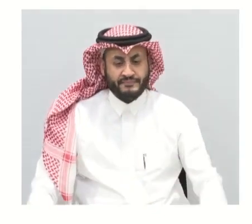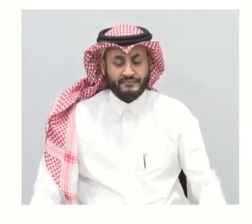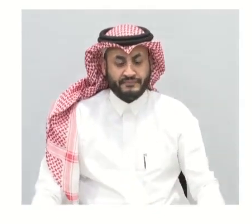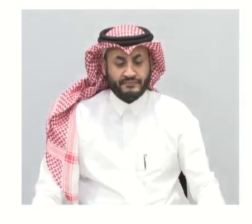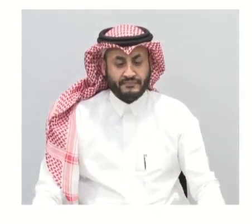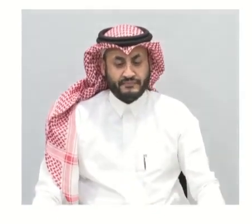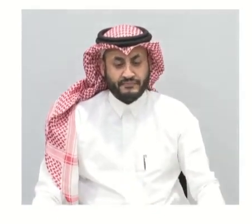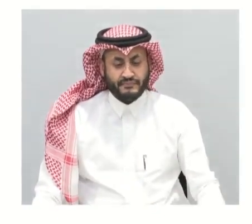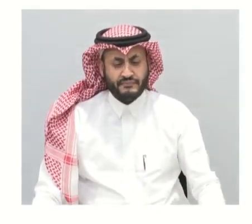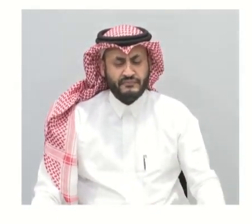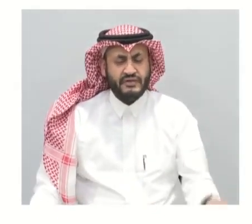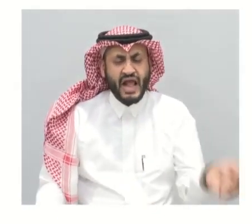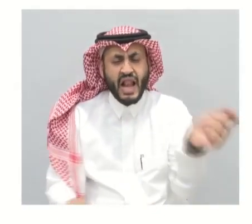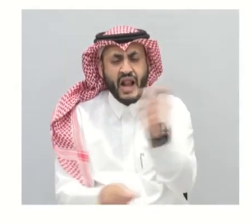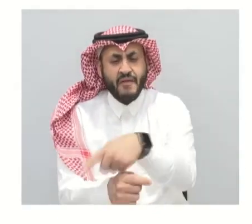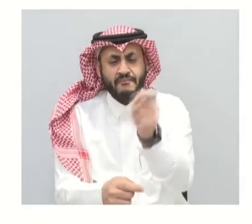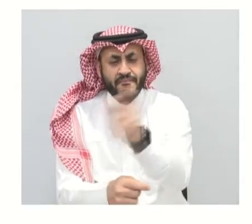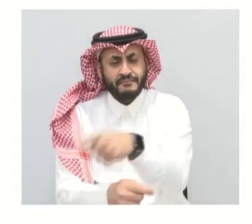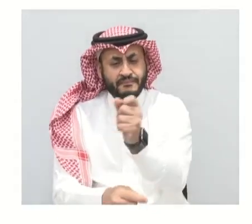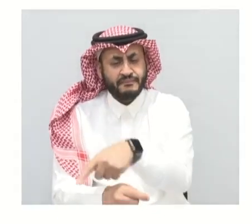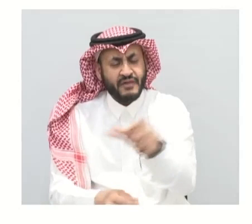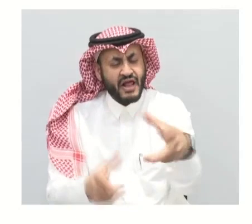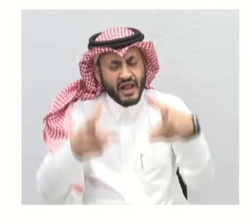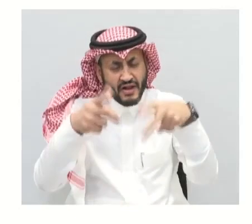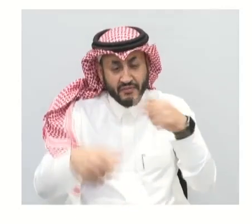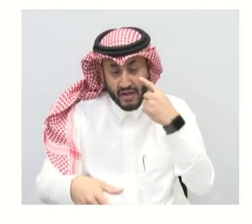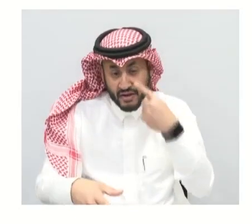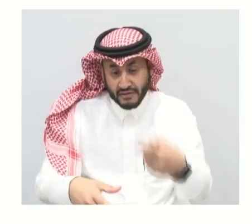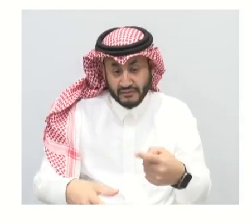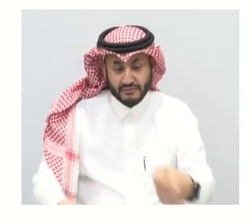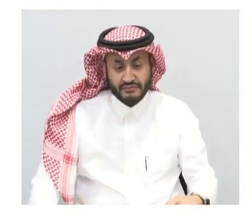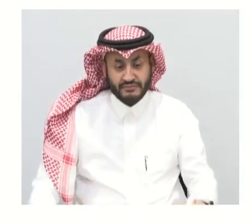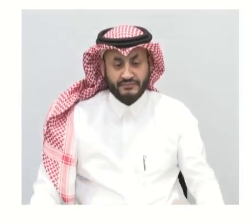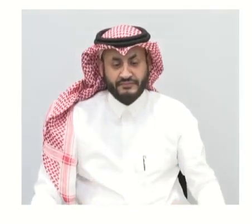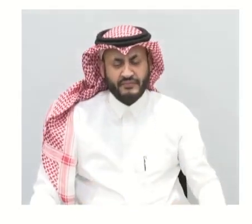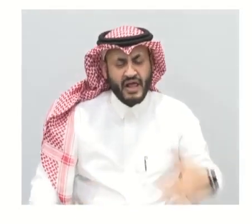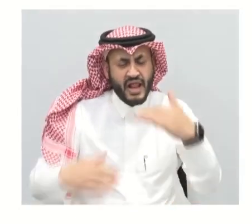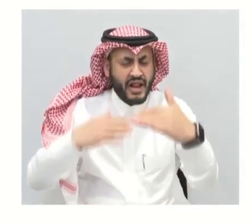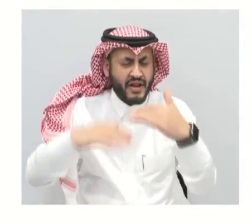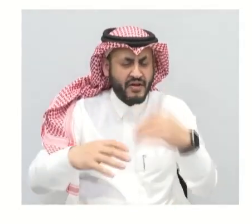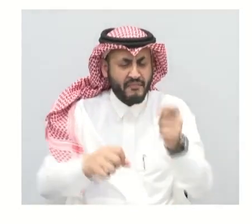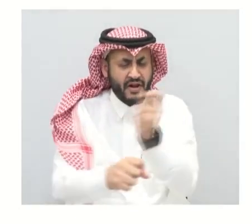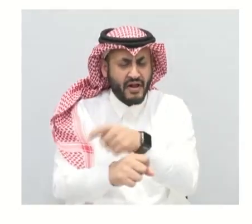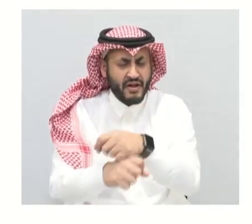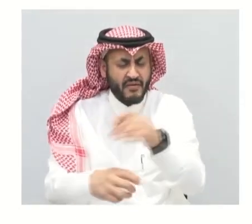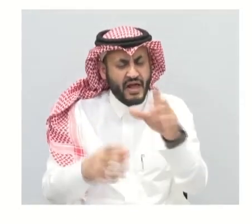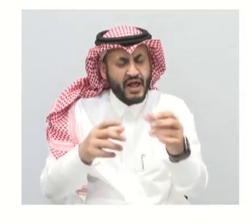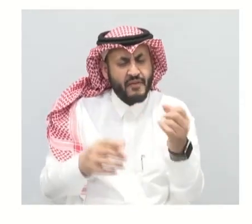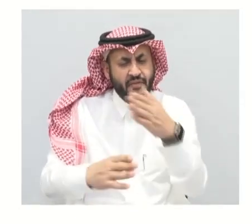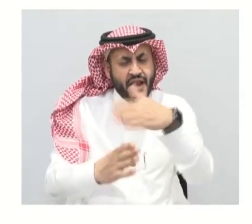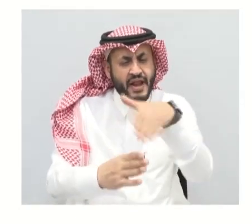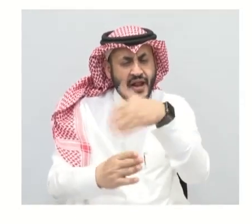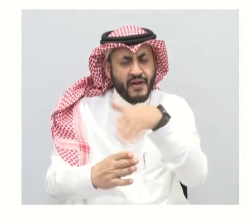في احدى حاويات النفايات وجدت النفايات التاليه بحسب نسبها